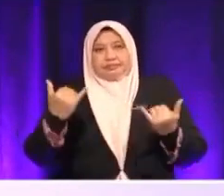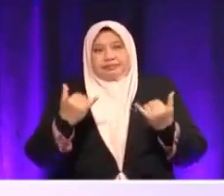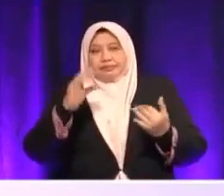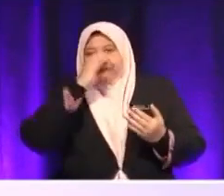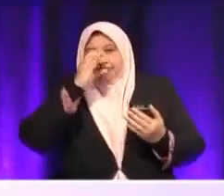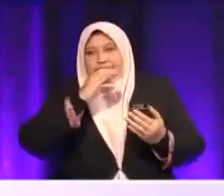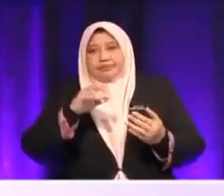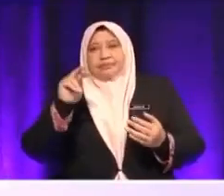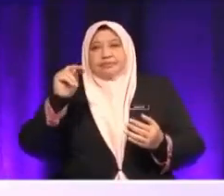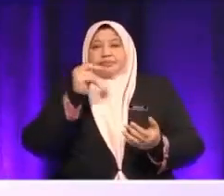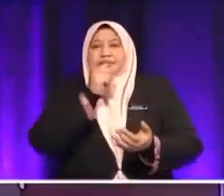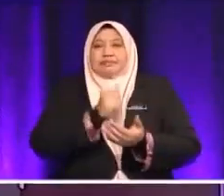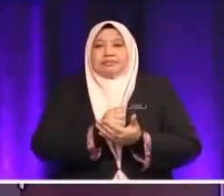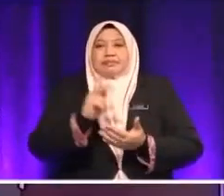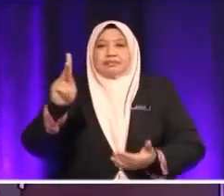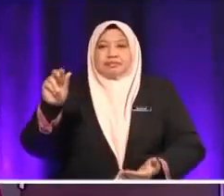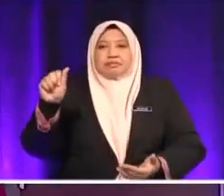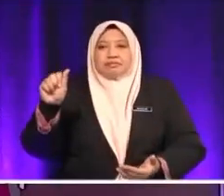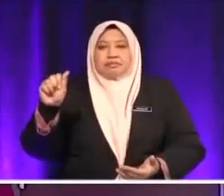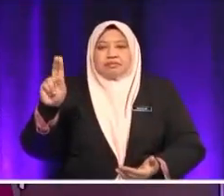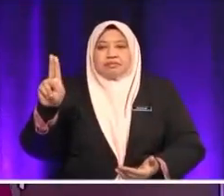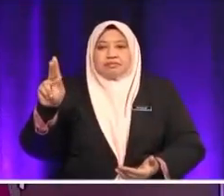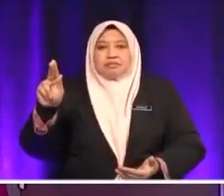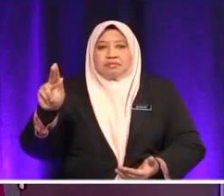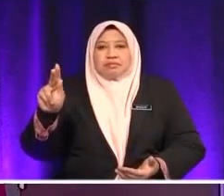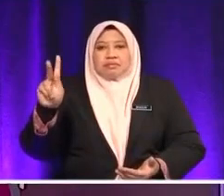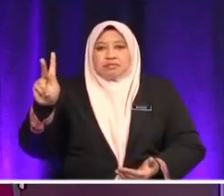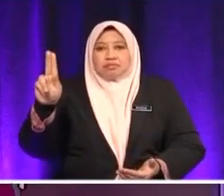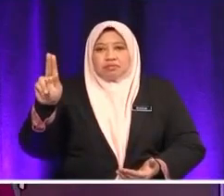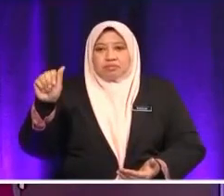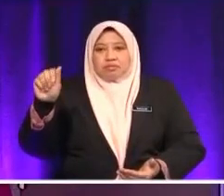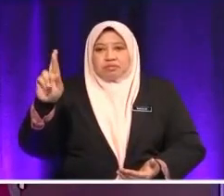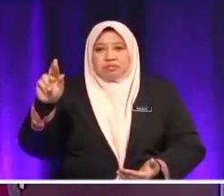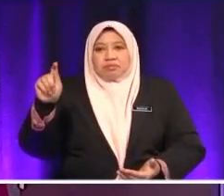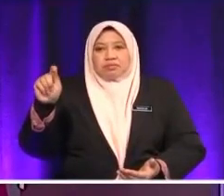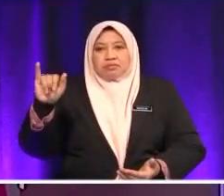Dimanakah kedudukan kuatir pertama coba menulis